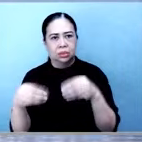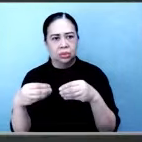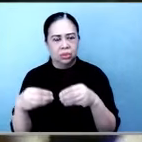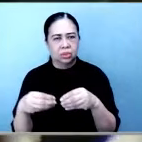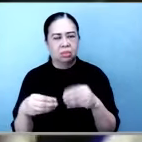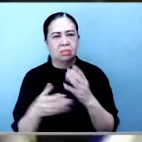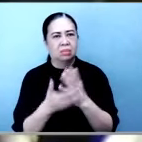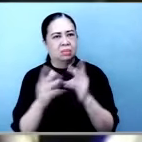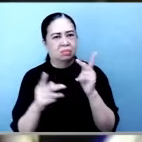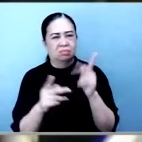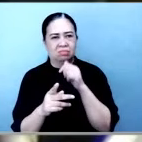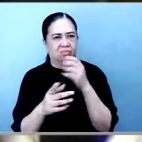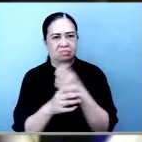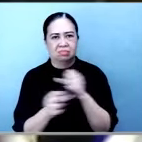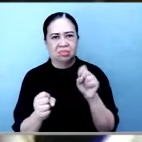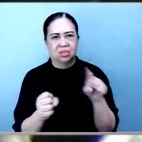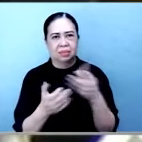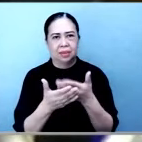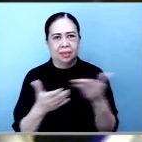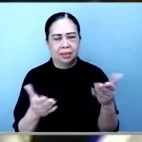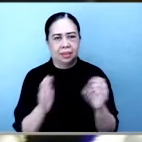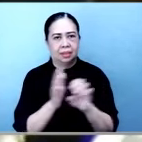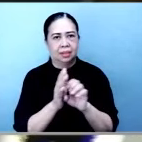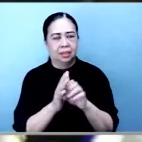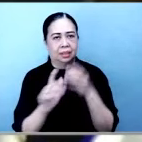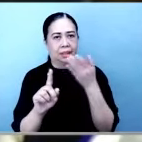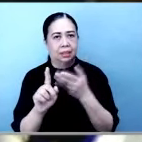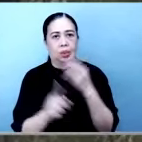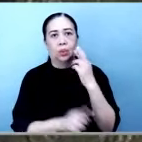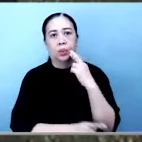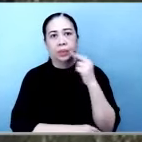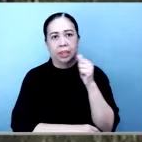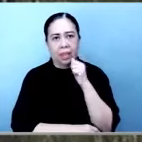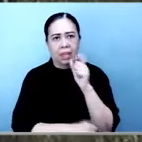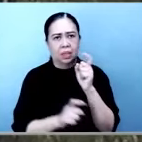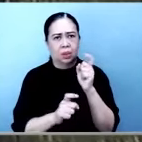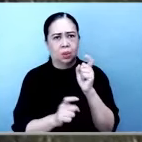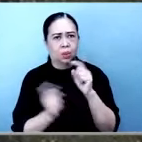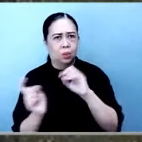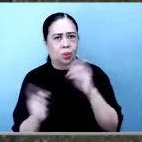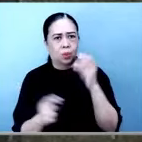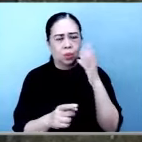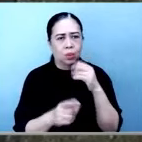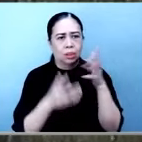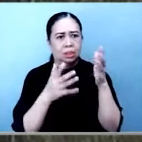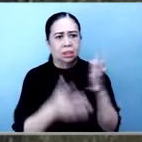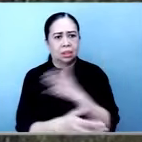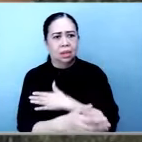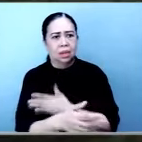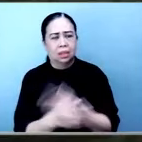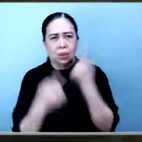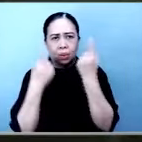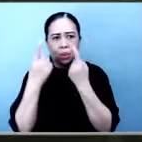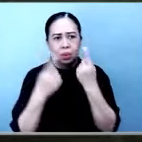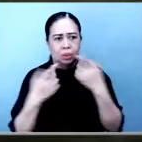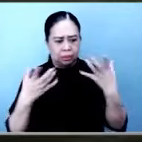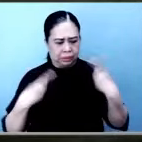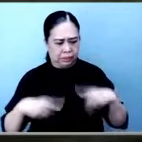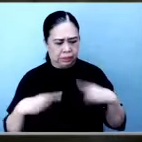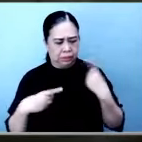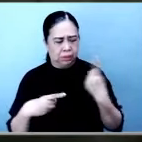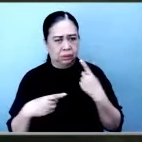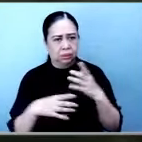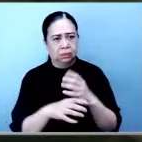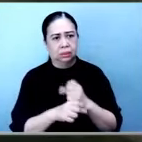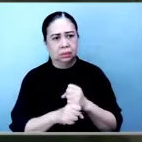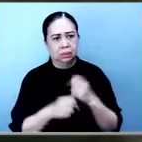gamit. Gaya ni Rubian na nagmadaling umuwi upang iligtas ang kanyang naiwang 2 anak. Tanging suot na damit na lamang ang natira sa